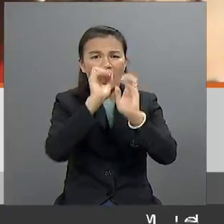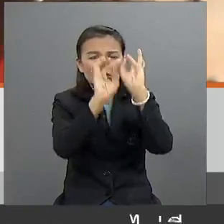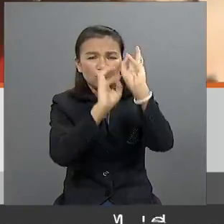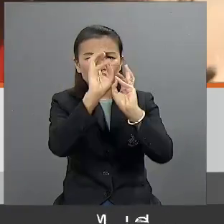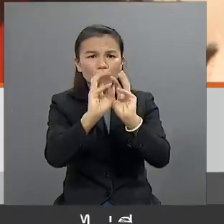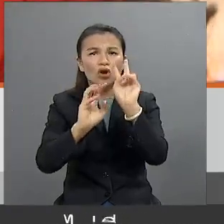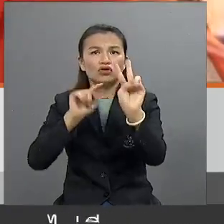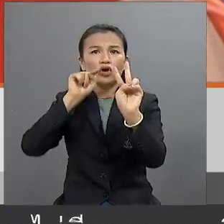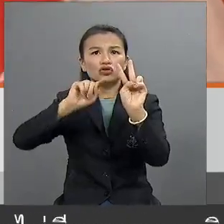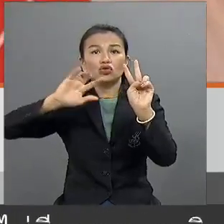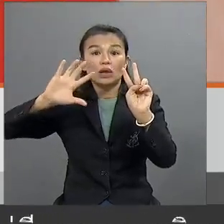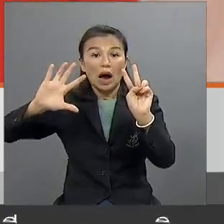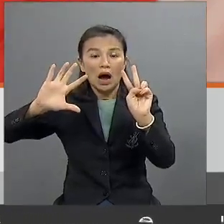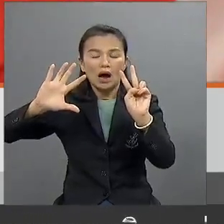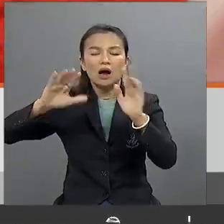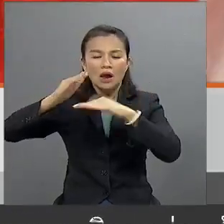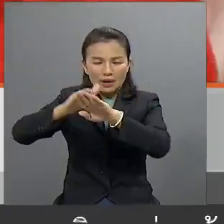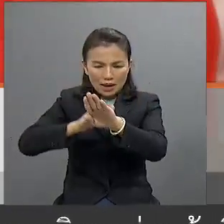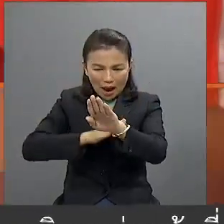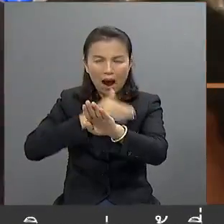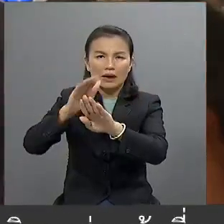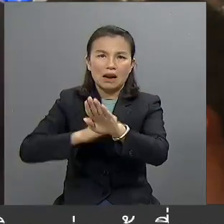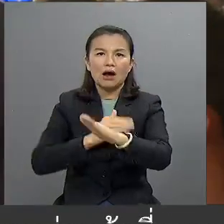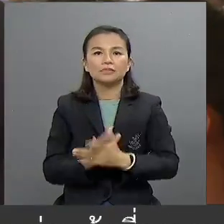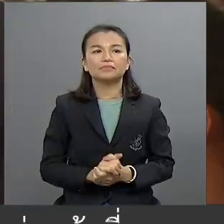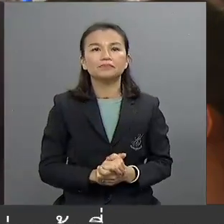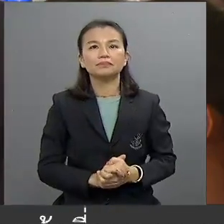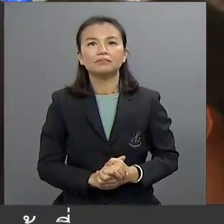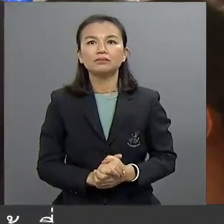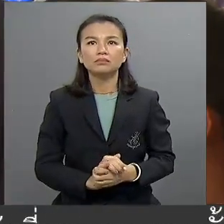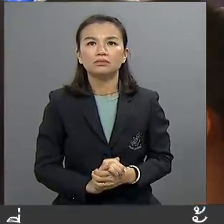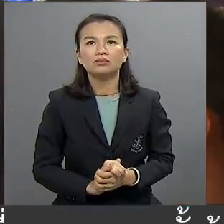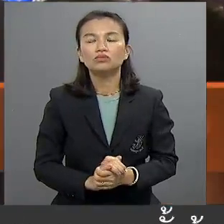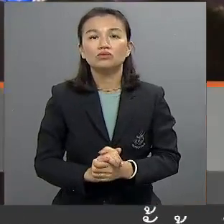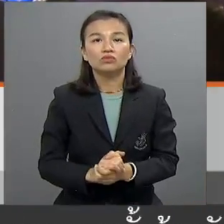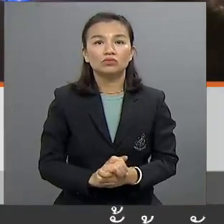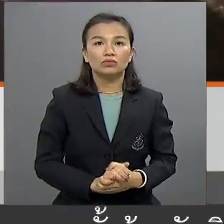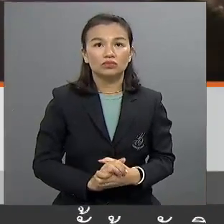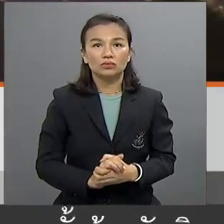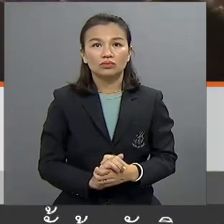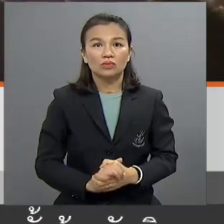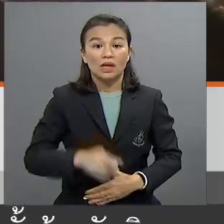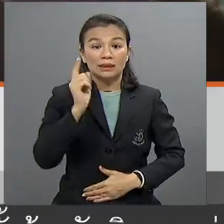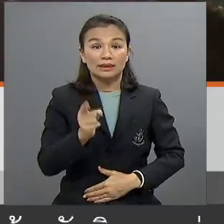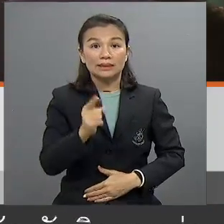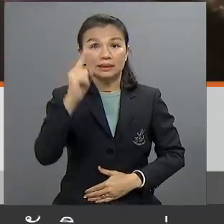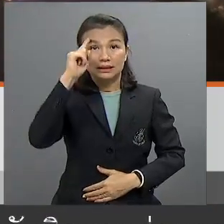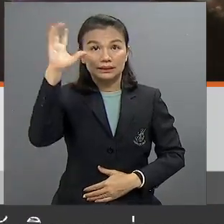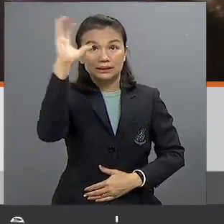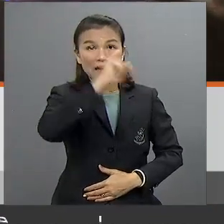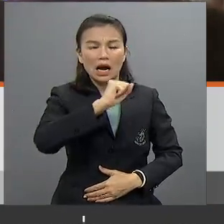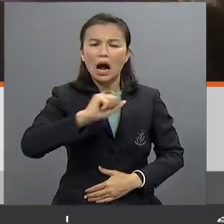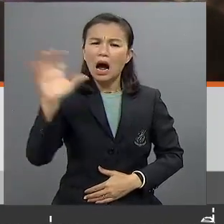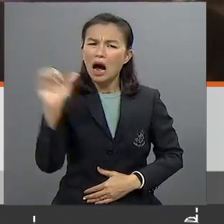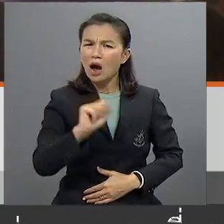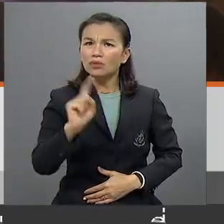ตรฐานติดต่อกันเป็นเวลานานค่ะ ไบโอมาร์เกอร์ที่คาดว่าเราคาดว่าจะหาเนี่ยก็คือเป็นแอมโมเนีย